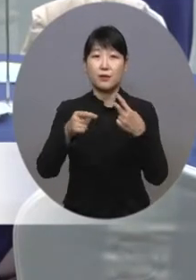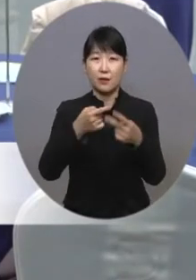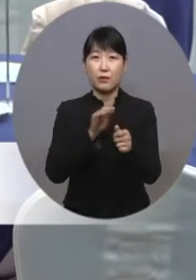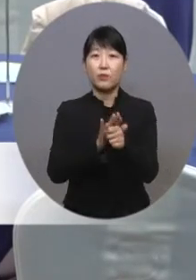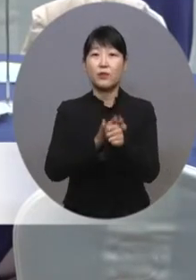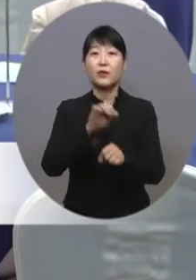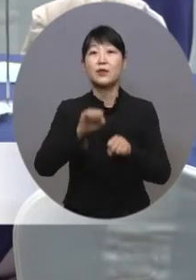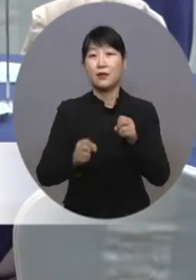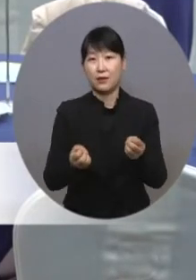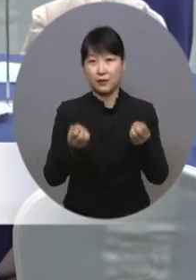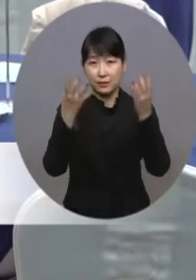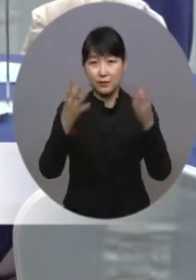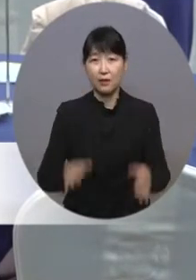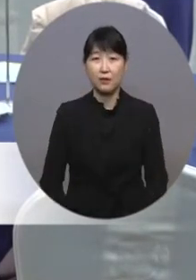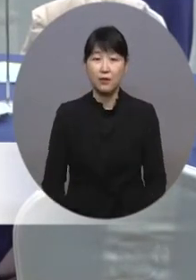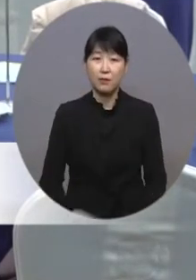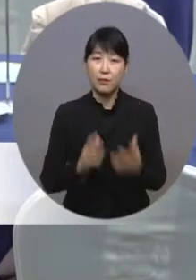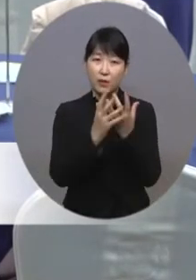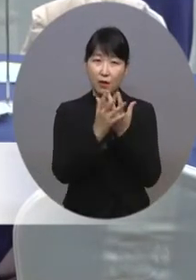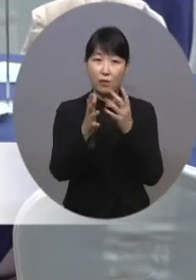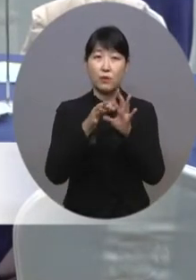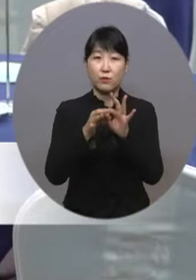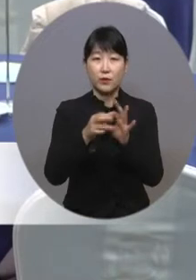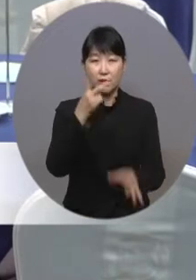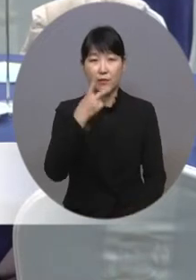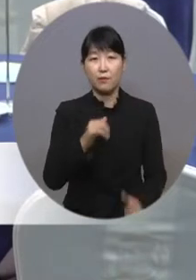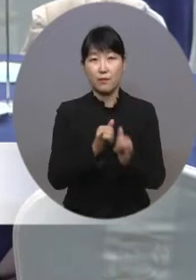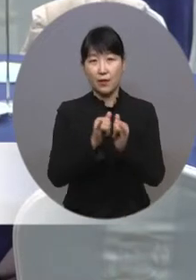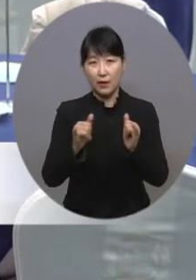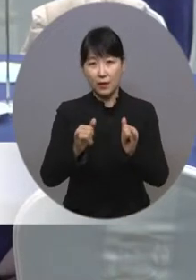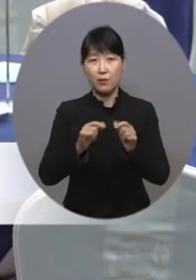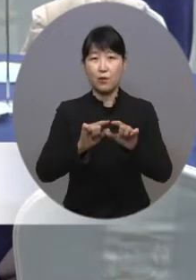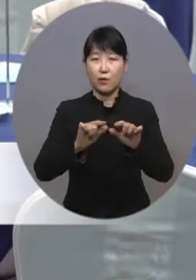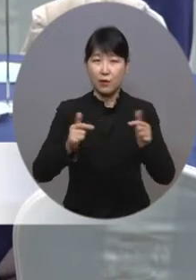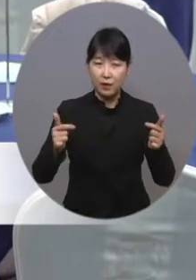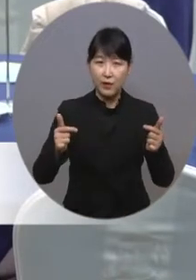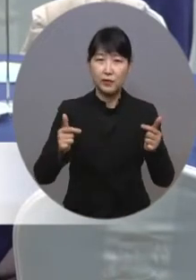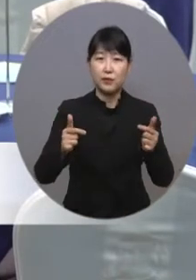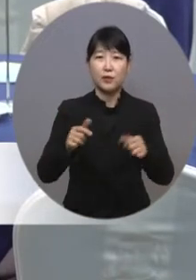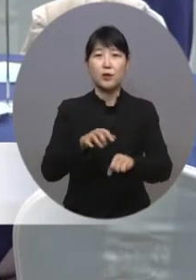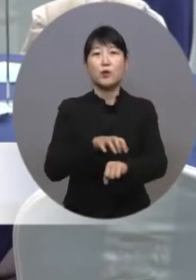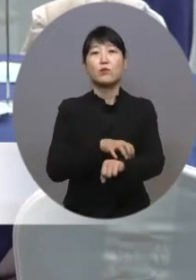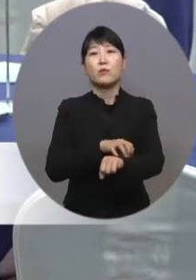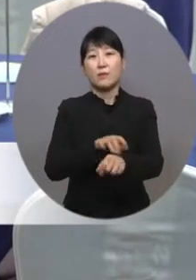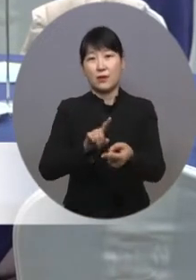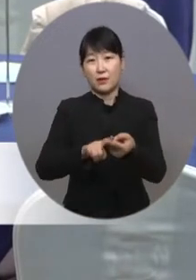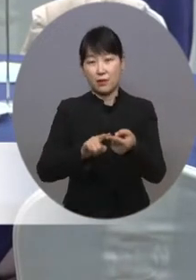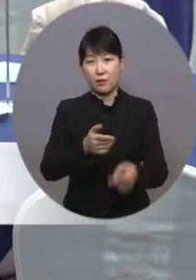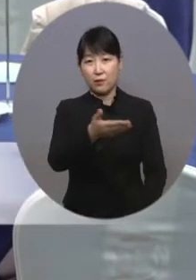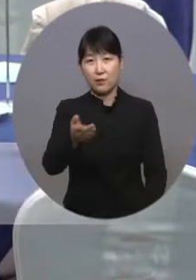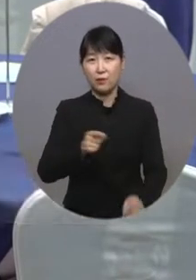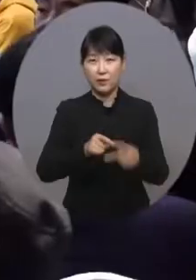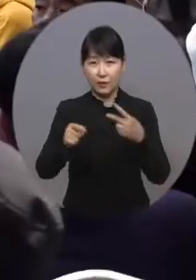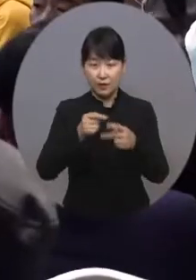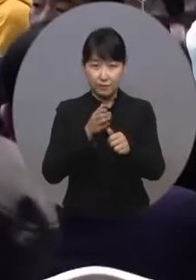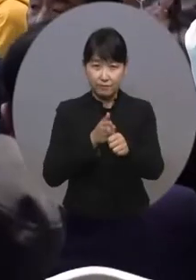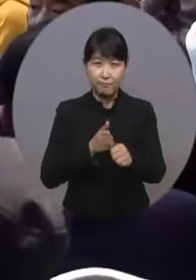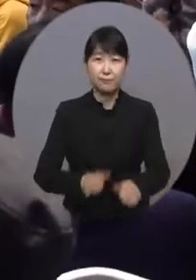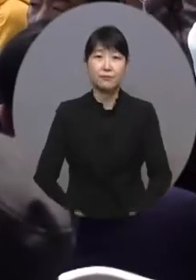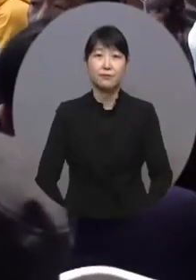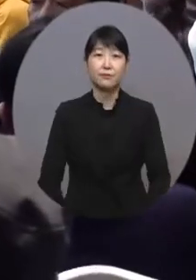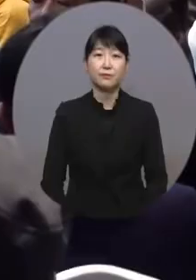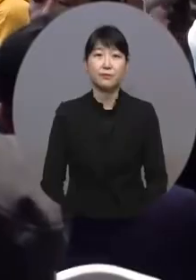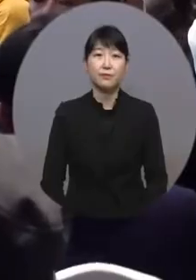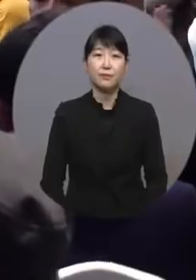하는 행사입니다. 이번 대회를 통해서 시각장애인에 대한 많은 불편함을 이해해 주시고